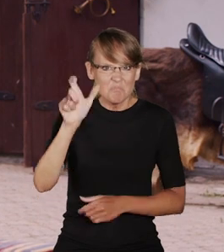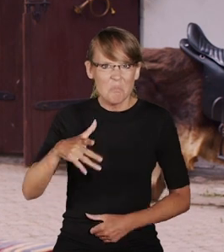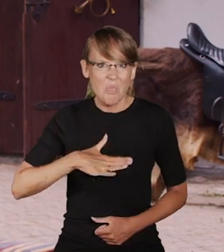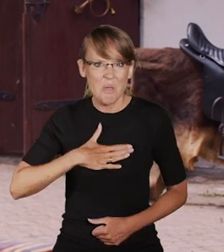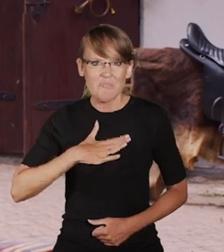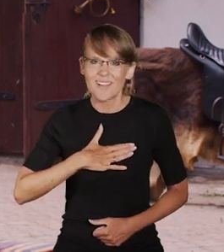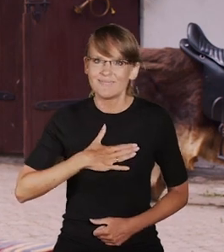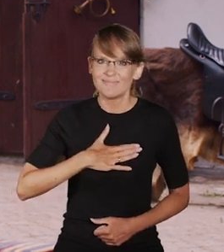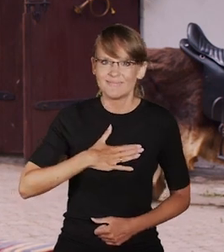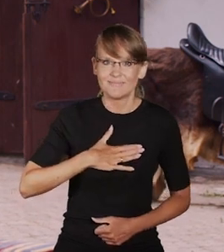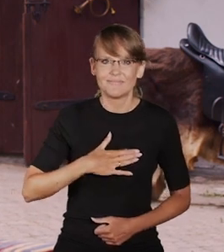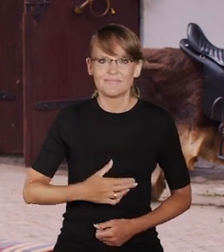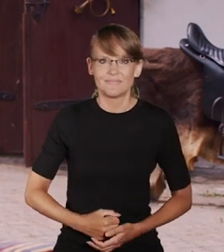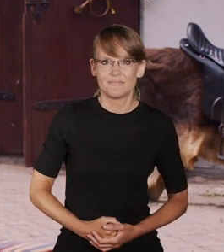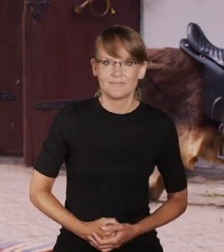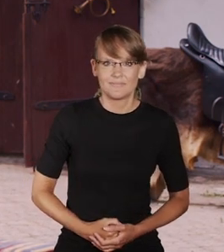sobie.